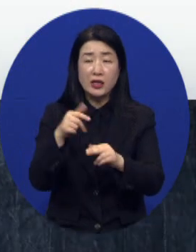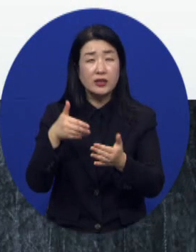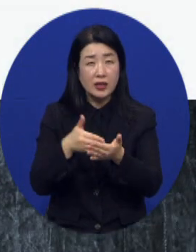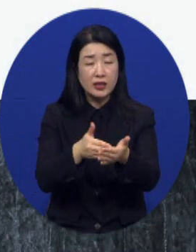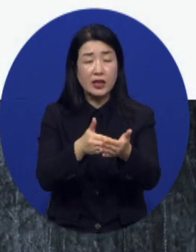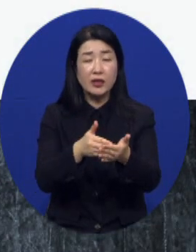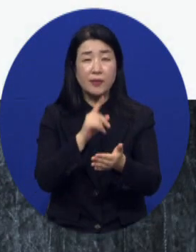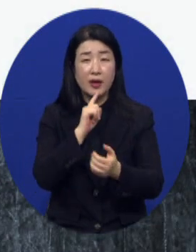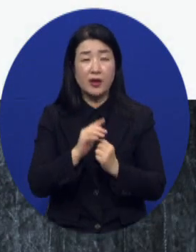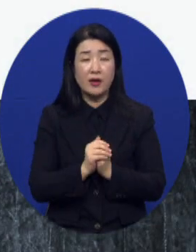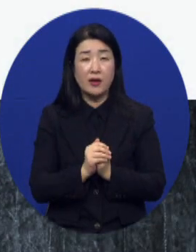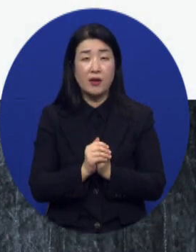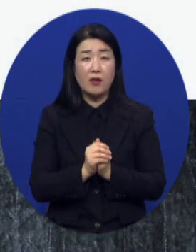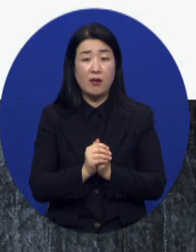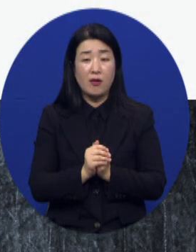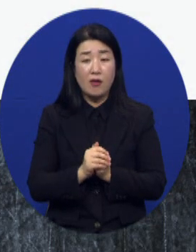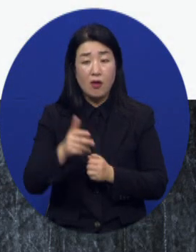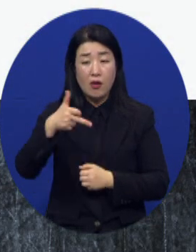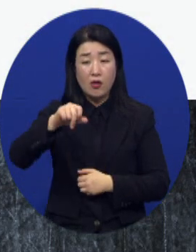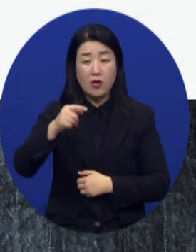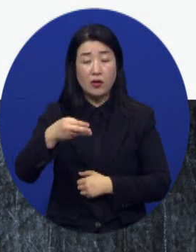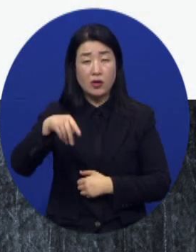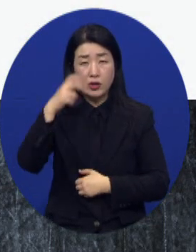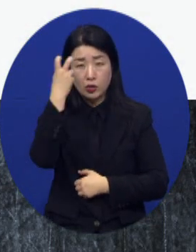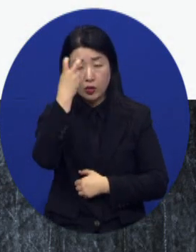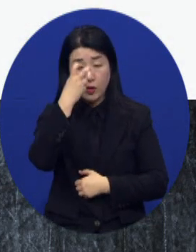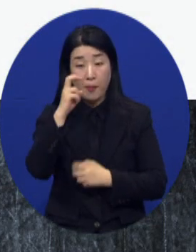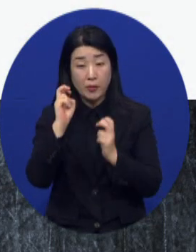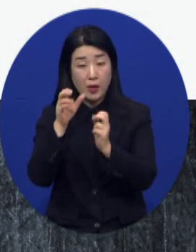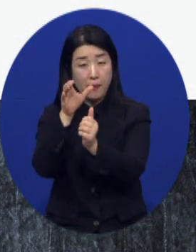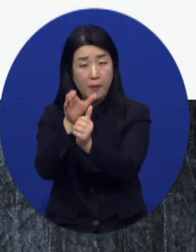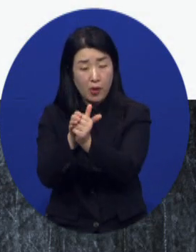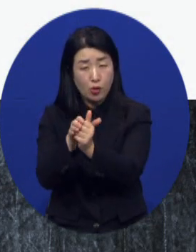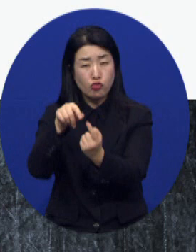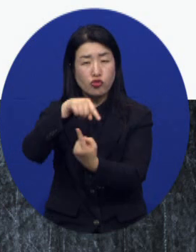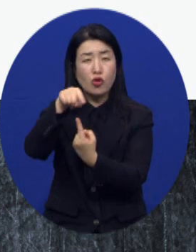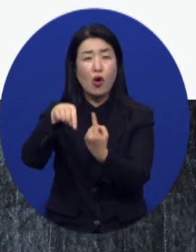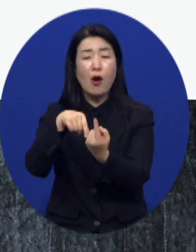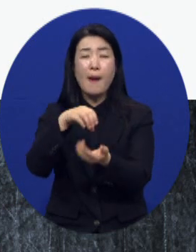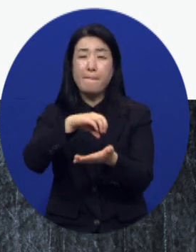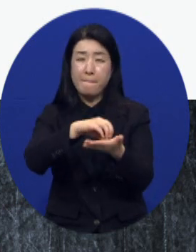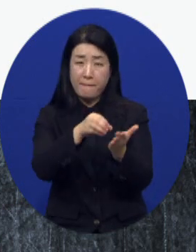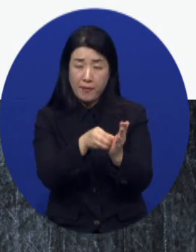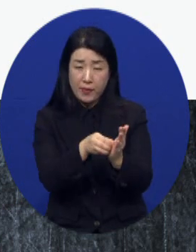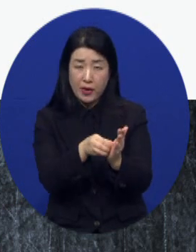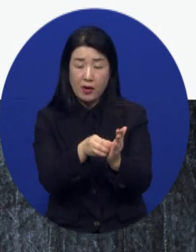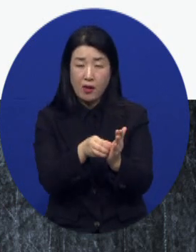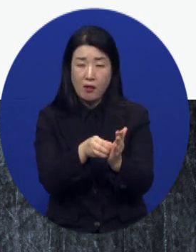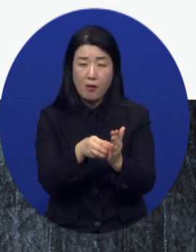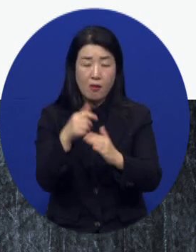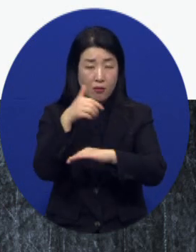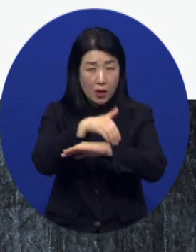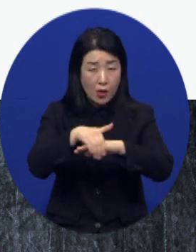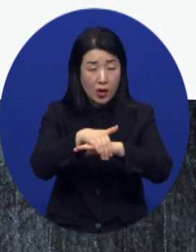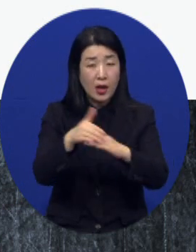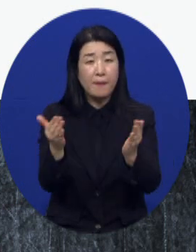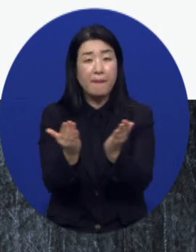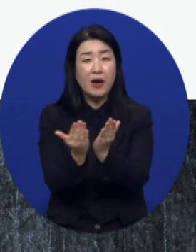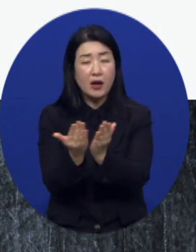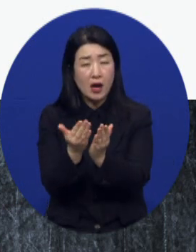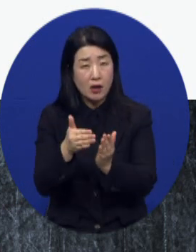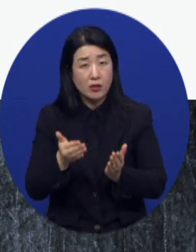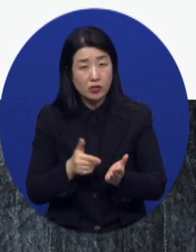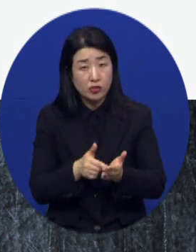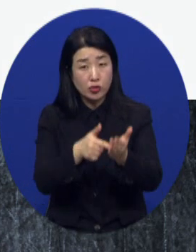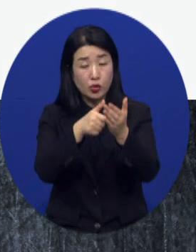사업자 측은 컨설팅 업체의 검토 결과를 토대로 운영에 최적화된 규모를 설계에 반영하고 있고 향후